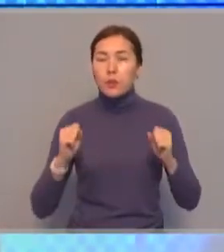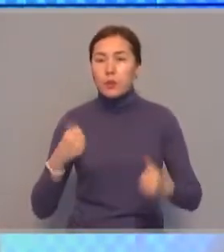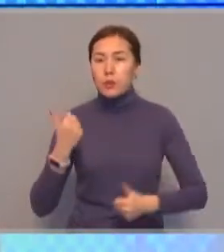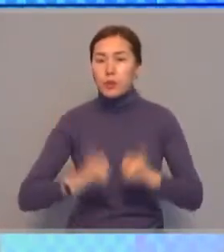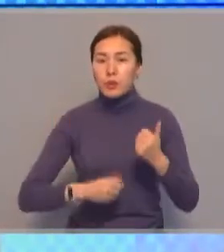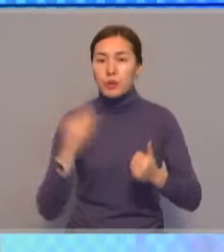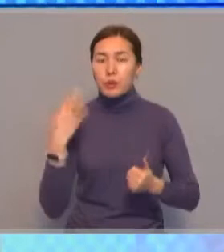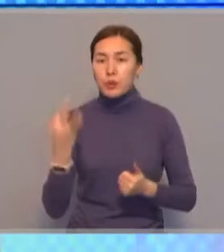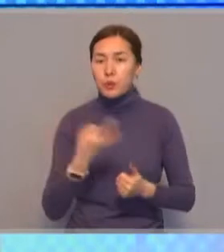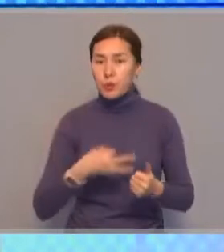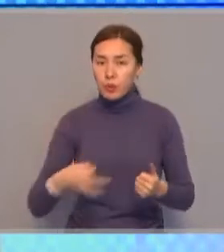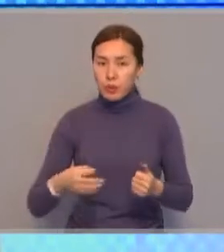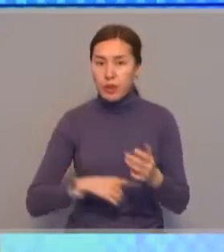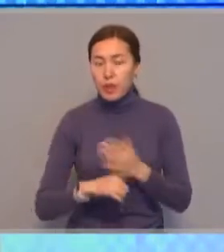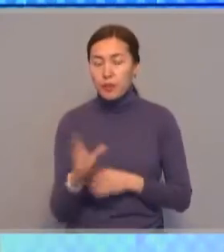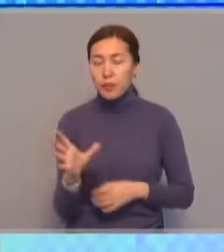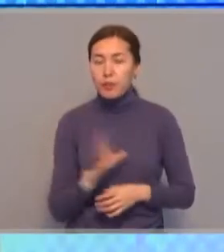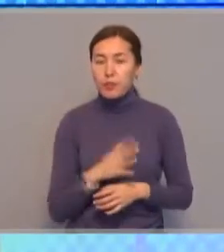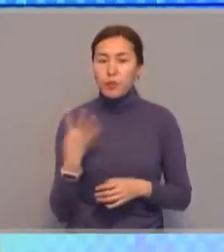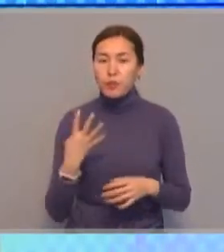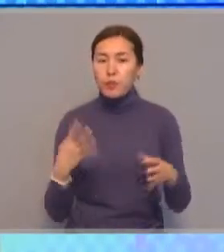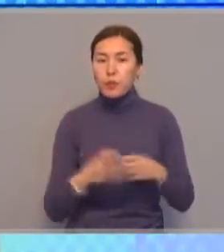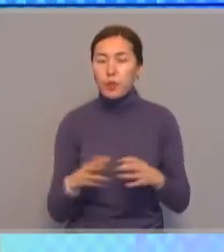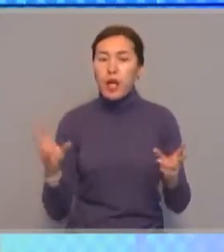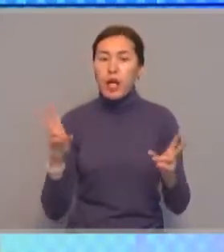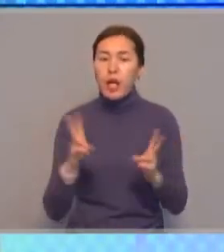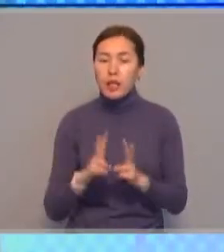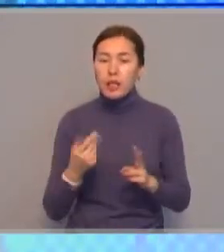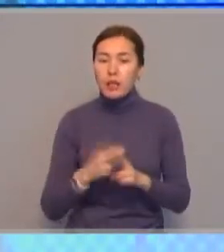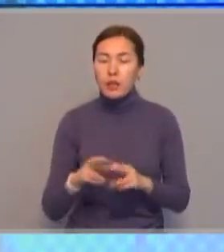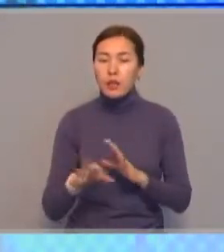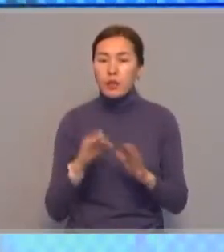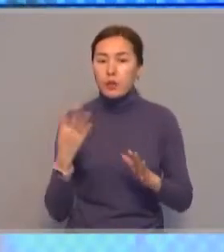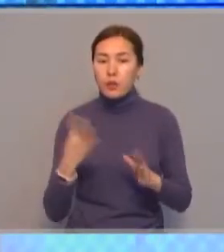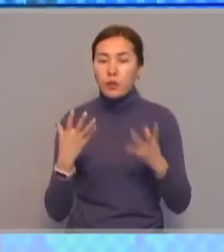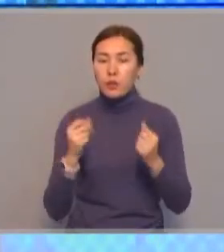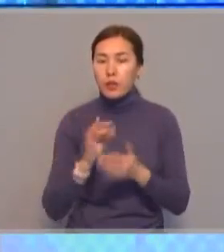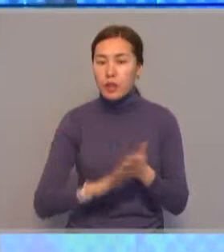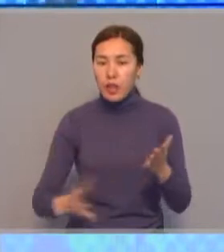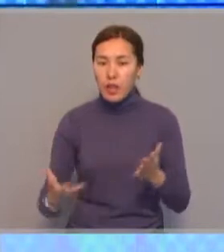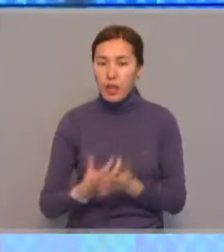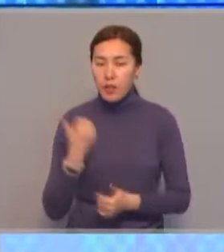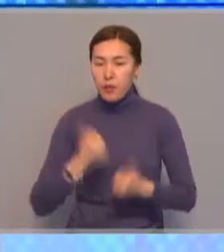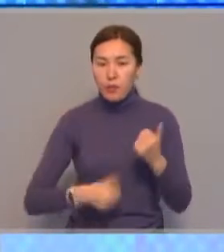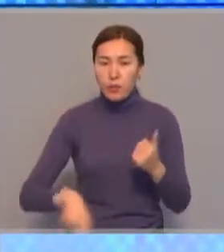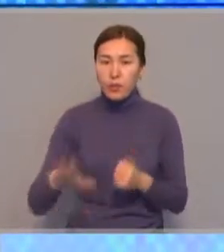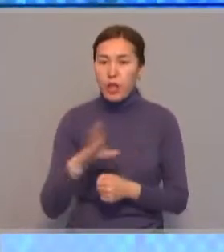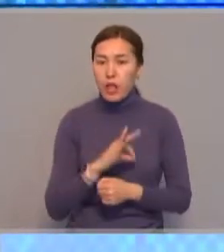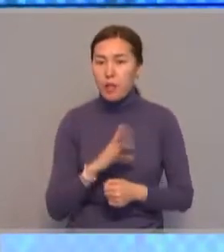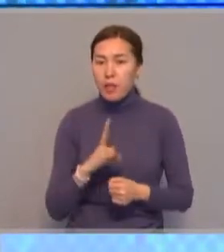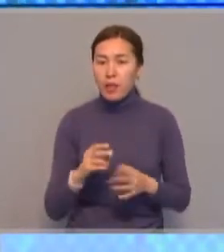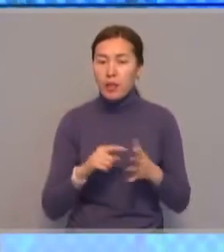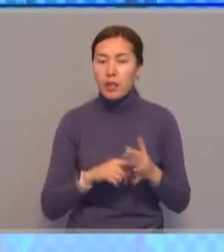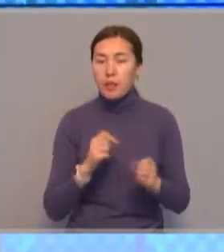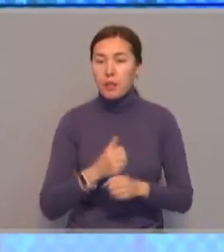сайысы Түркістан қаласында бастау алды. Төрт команда бақ сынайтын іріктеу тур төрт күнге жалғасады. Сайыс кезінде барлық карантин